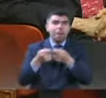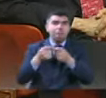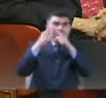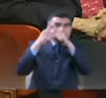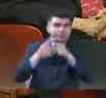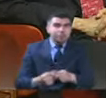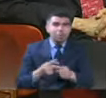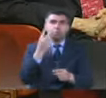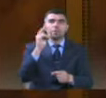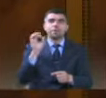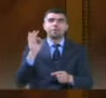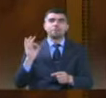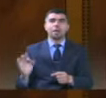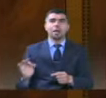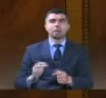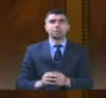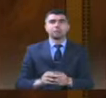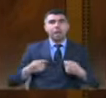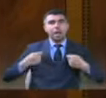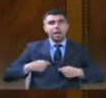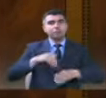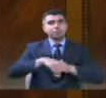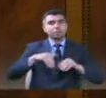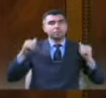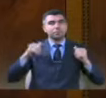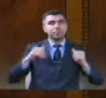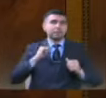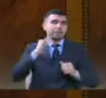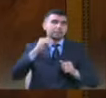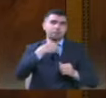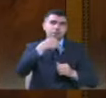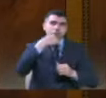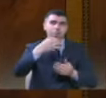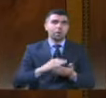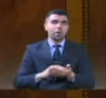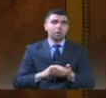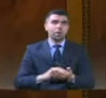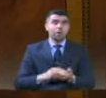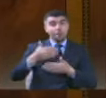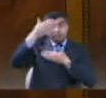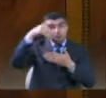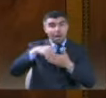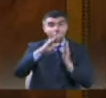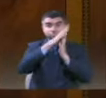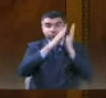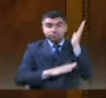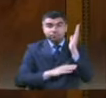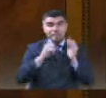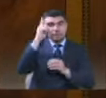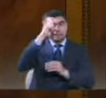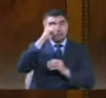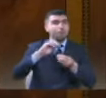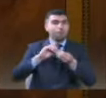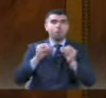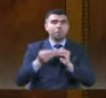الفترة 2%. سيد الرئيس لا يخفى عليكم أن بلادنا مرت بظرفية اقتصادية ومالية صعبة